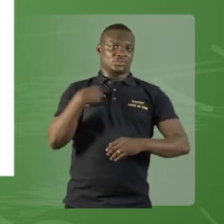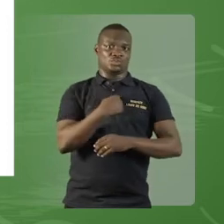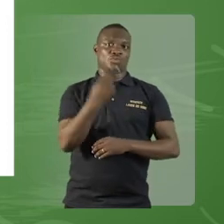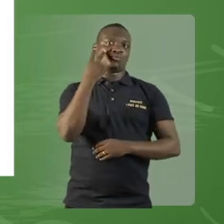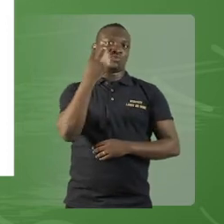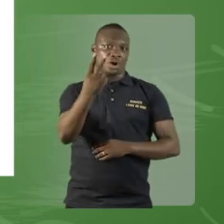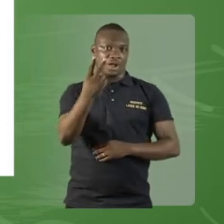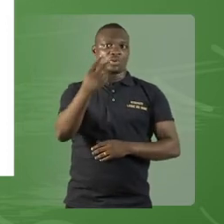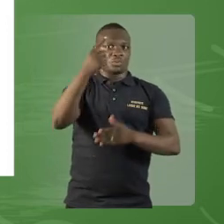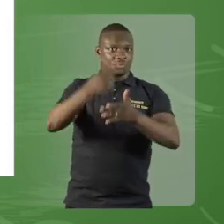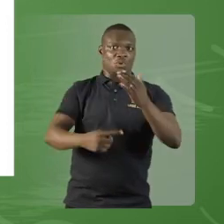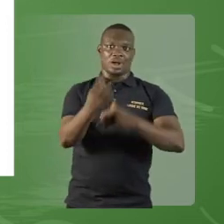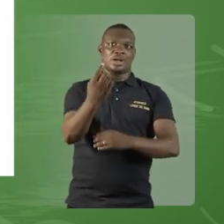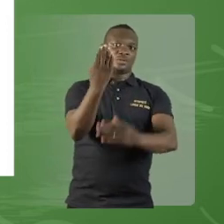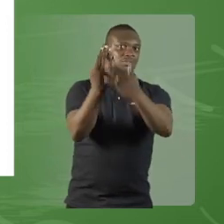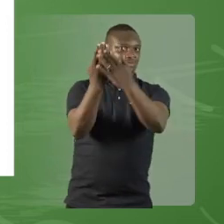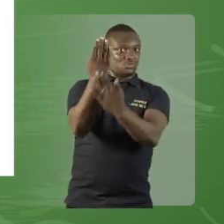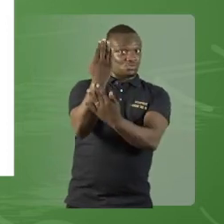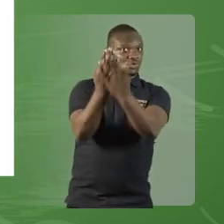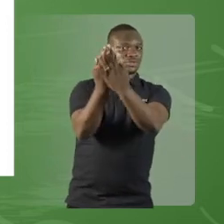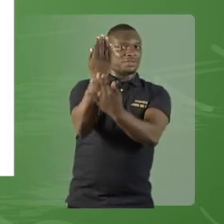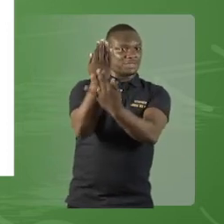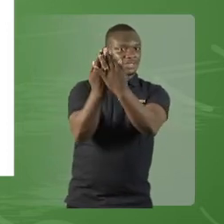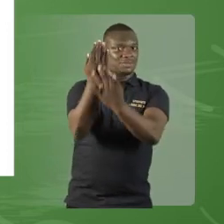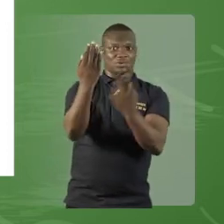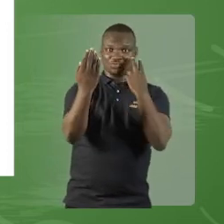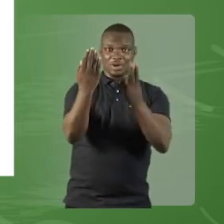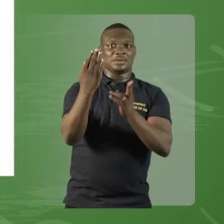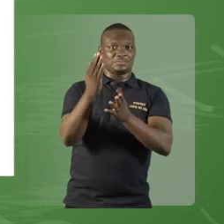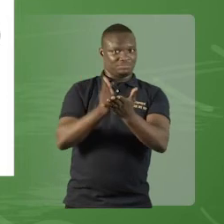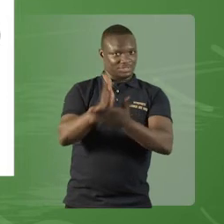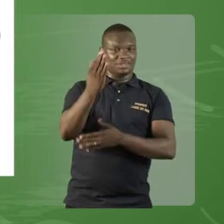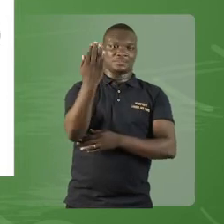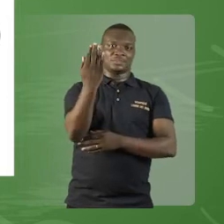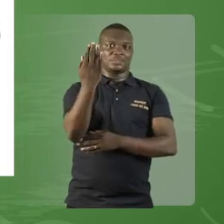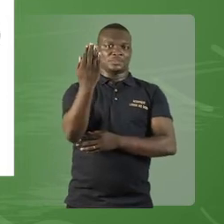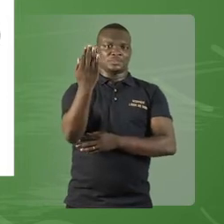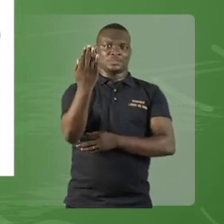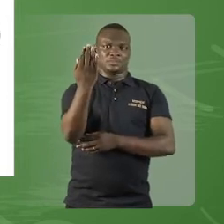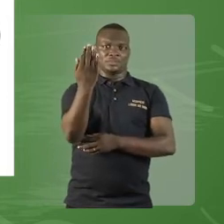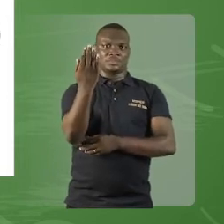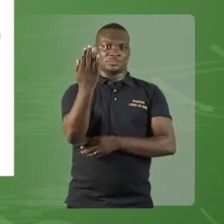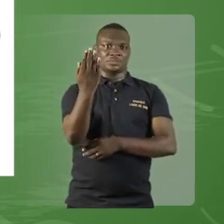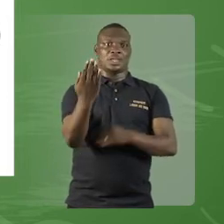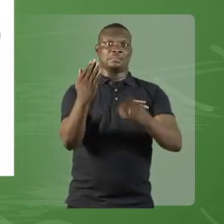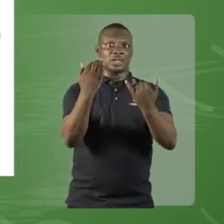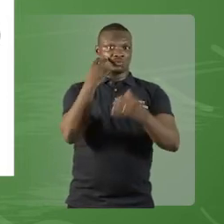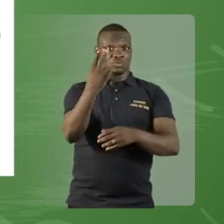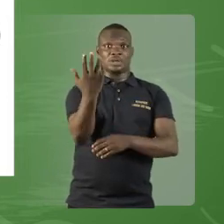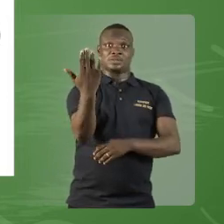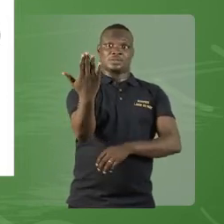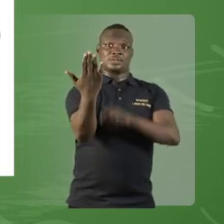le revers ou le dos de la main. On note que le pouce est dirigé vers la